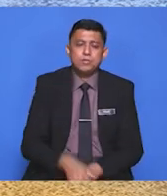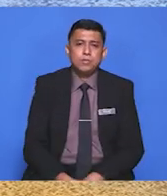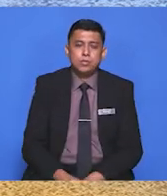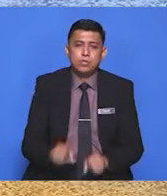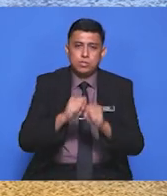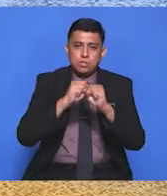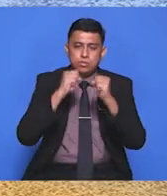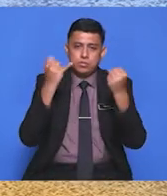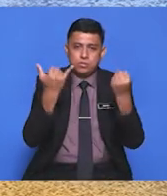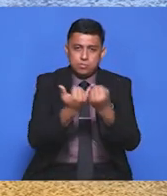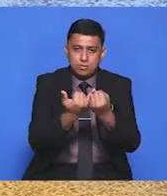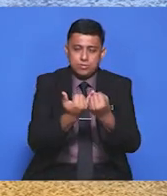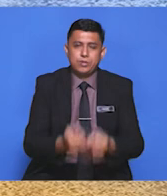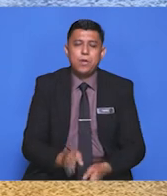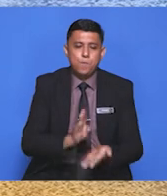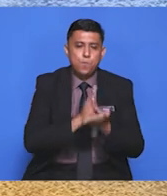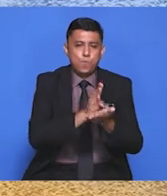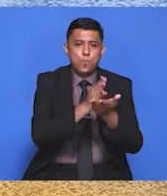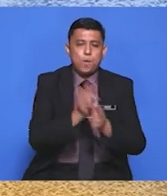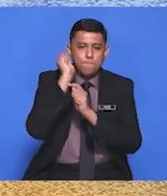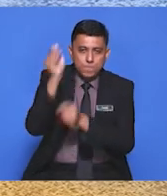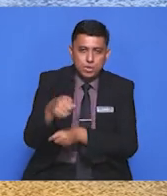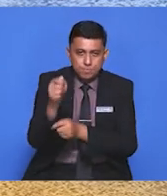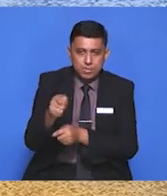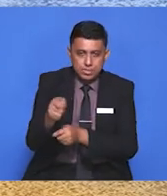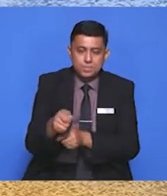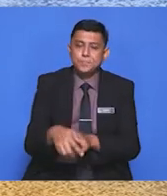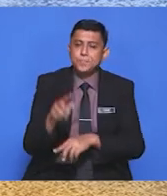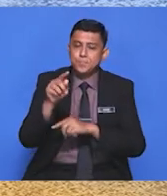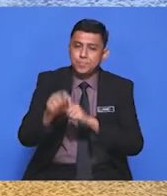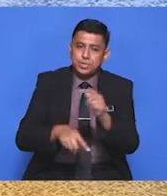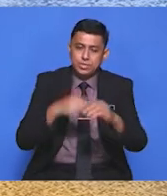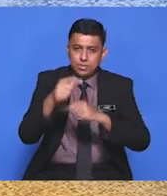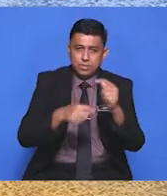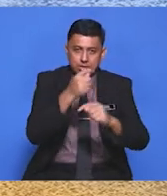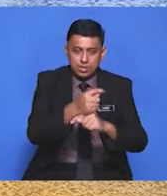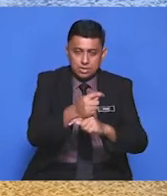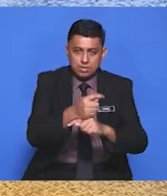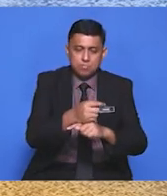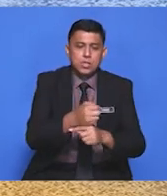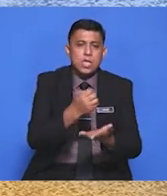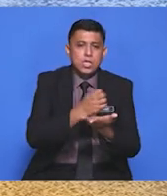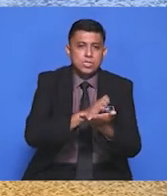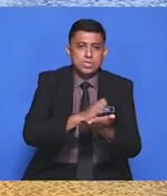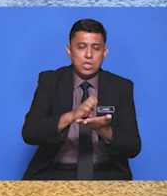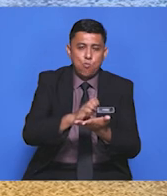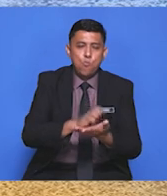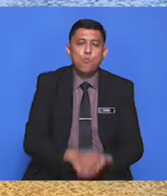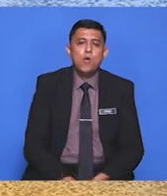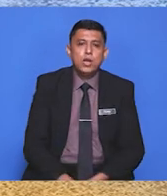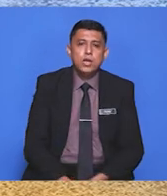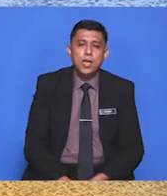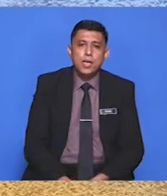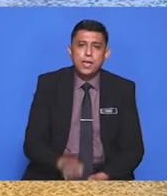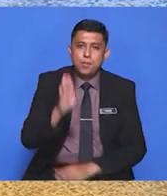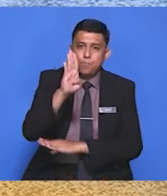syarikat perkhidmatan bot pemancing meningkatkan kadar sewa bot kerana kenaikan